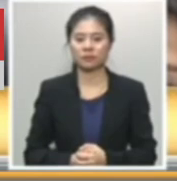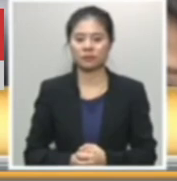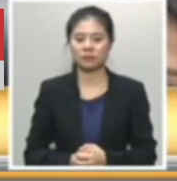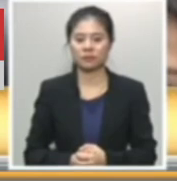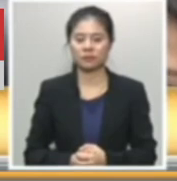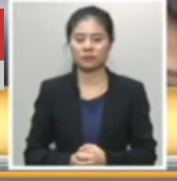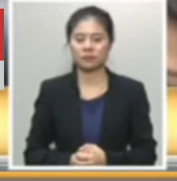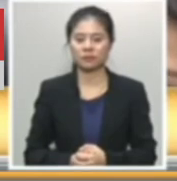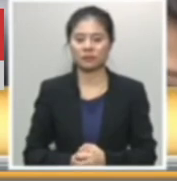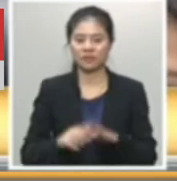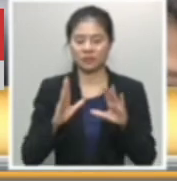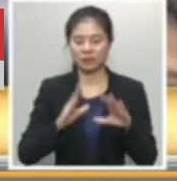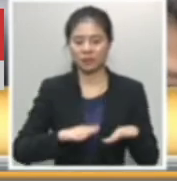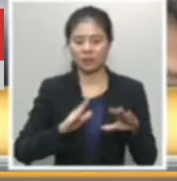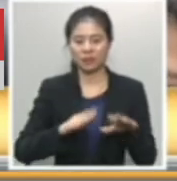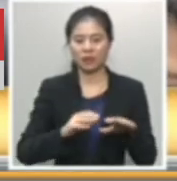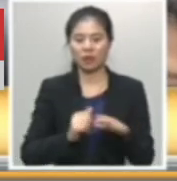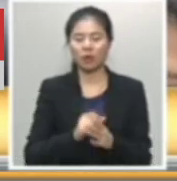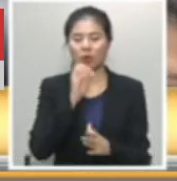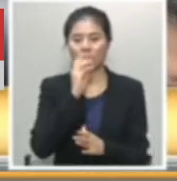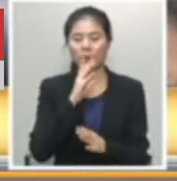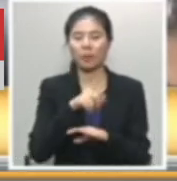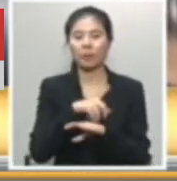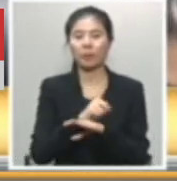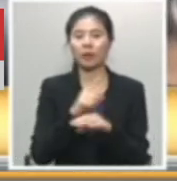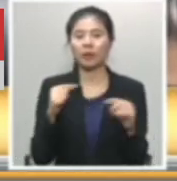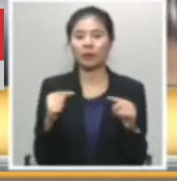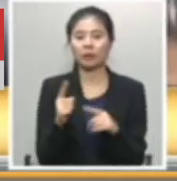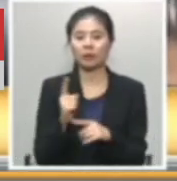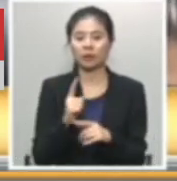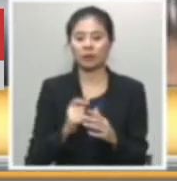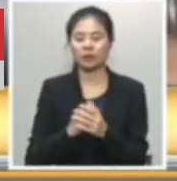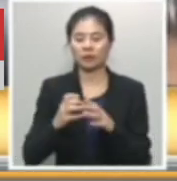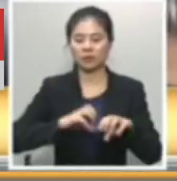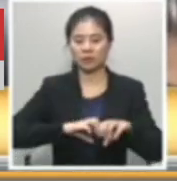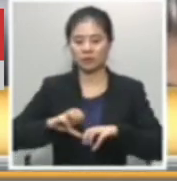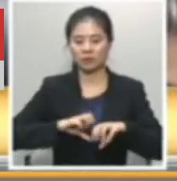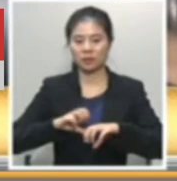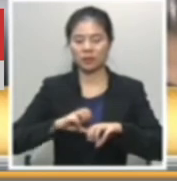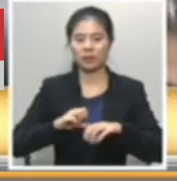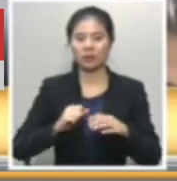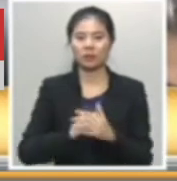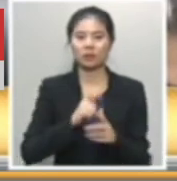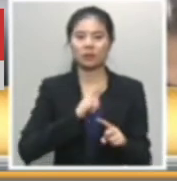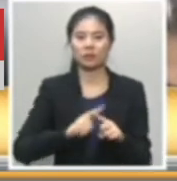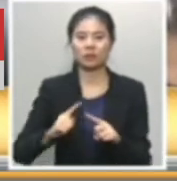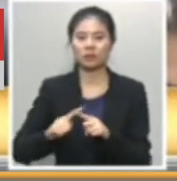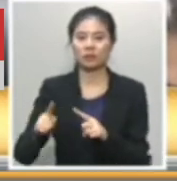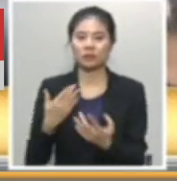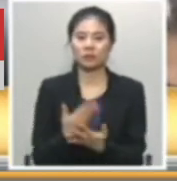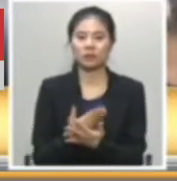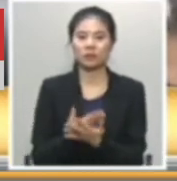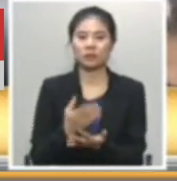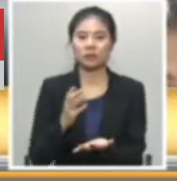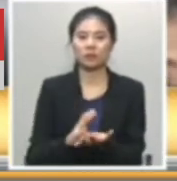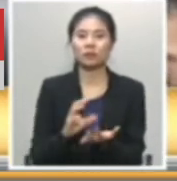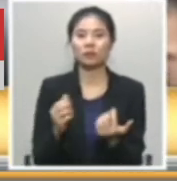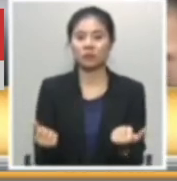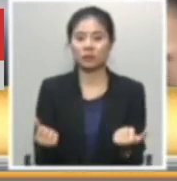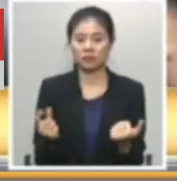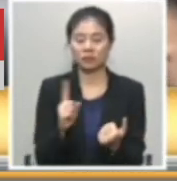มดที่จะกราบเรียนท่านประธานว่าสิ่งที่ดำเนินการจัดสรรเม็ดเงินงบประมาณในครั้ง